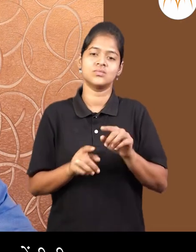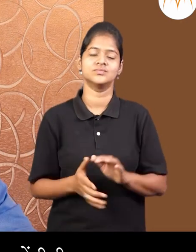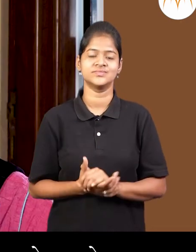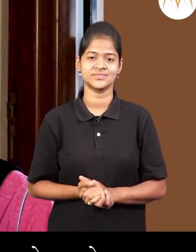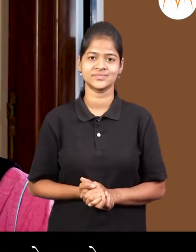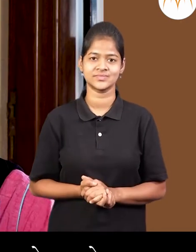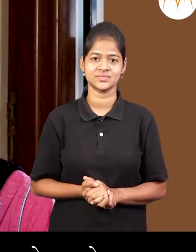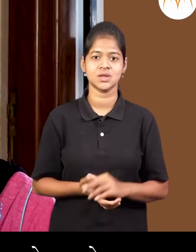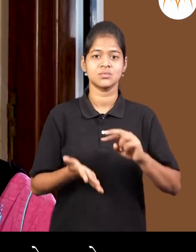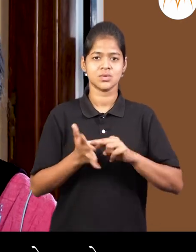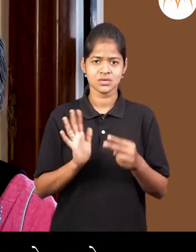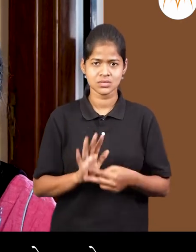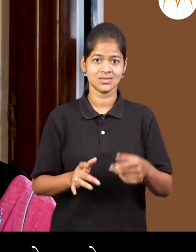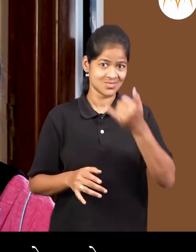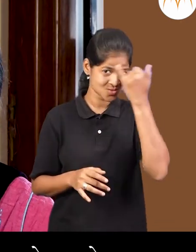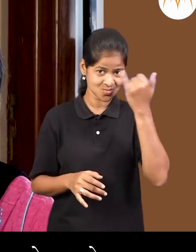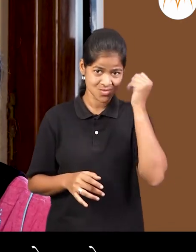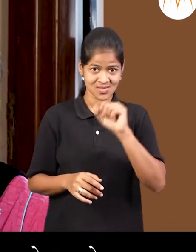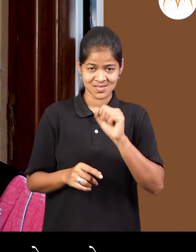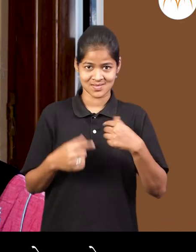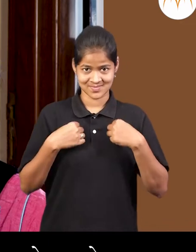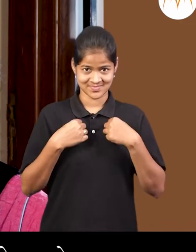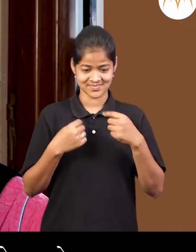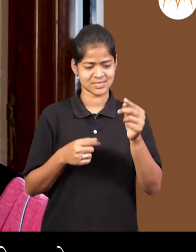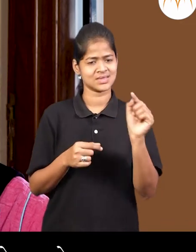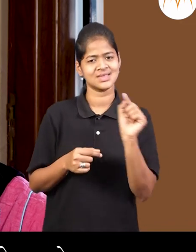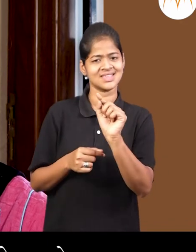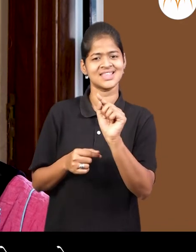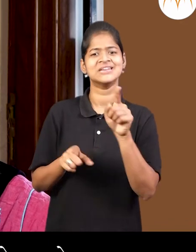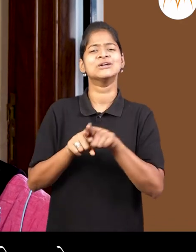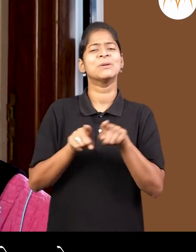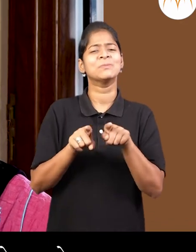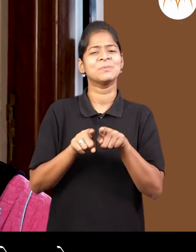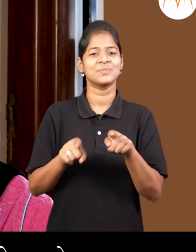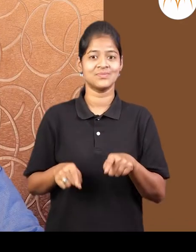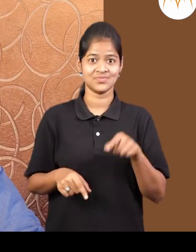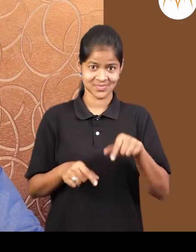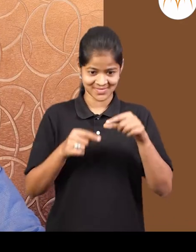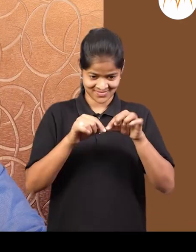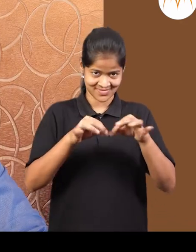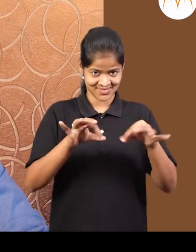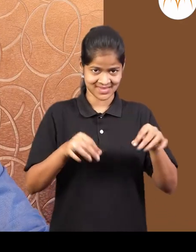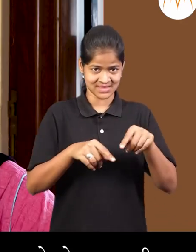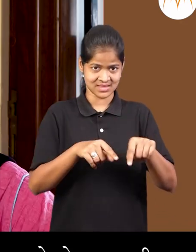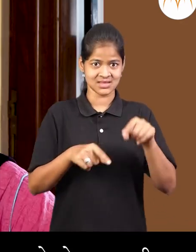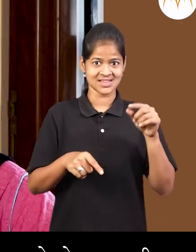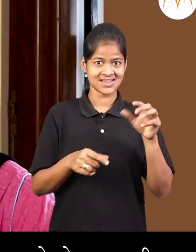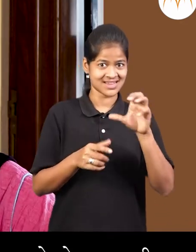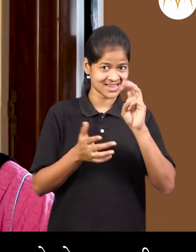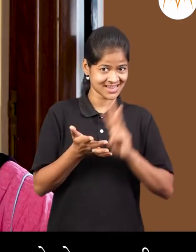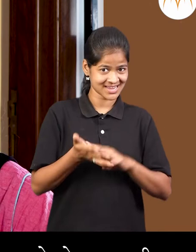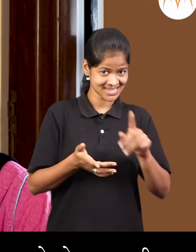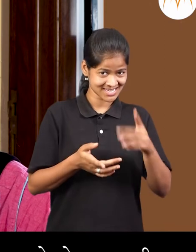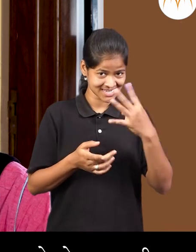1 चौरस सेंटीमीटर. हा पिवळा तुकडा इतर तुकड्यांपेक्षा छोटा आहे. तुझ्या शर्टाचे बटन एवढा छोटा आहे. म्हणजे